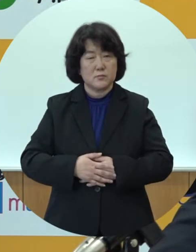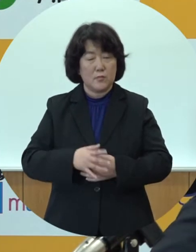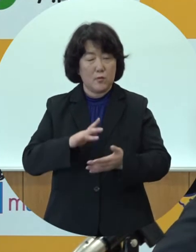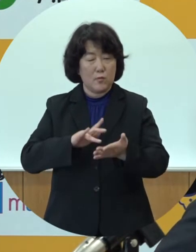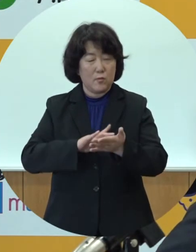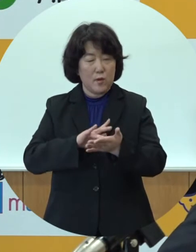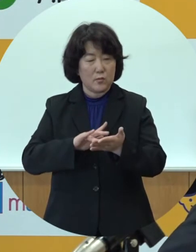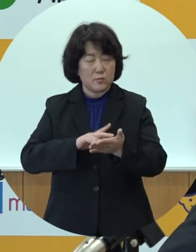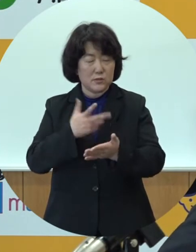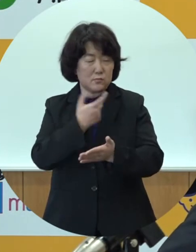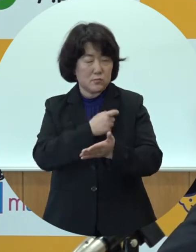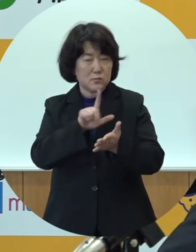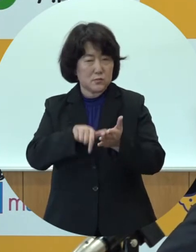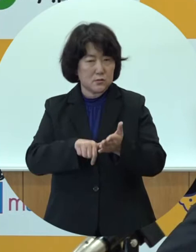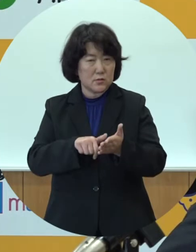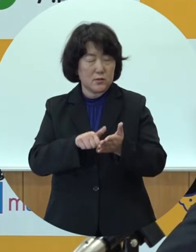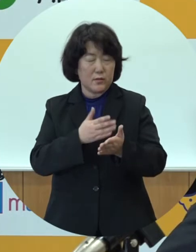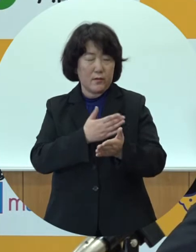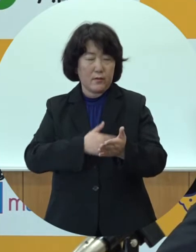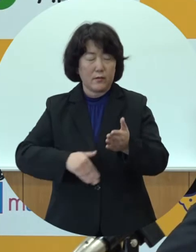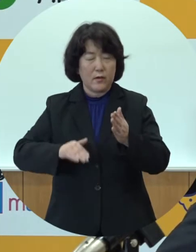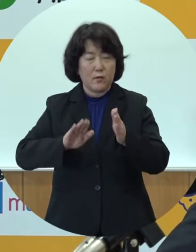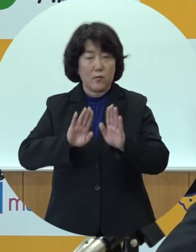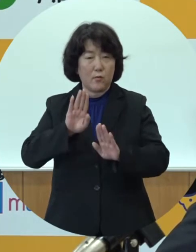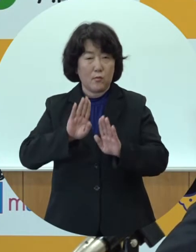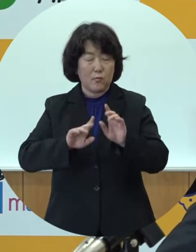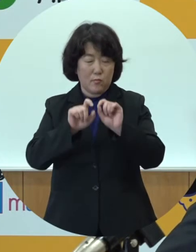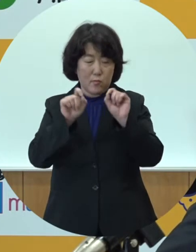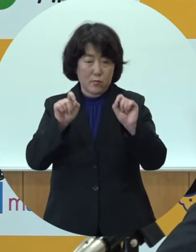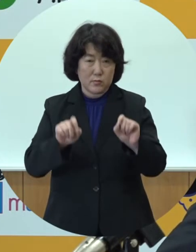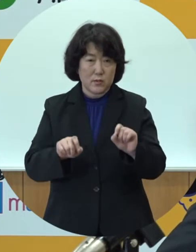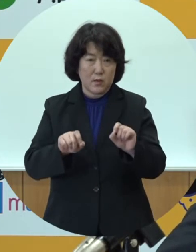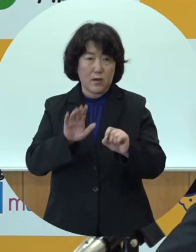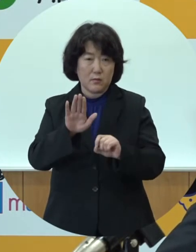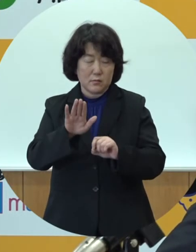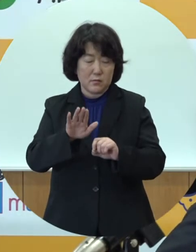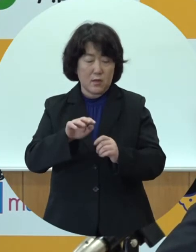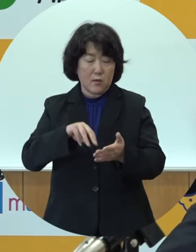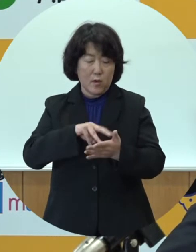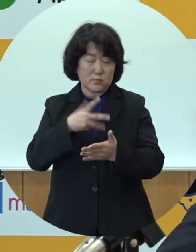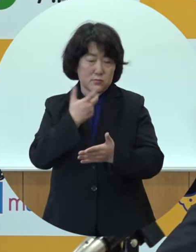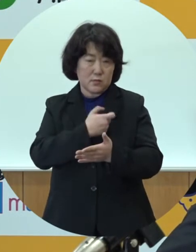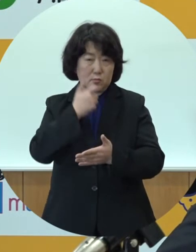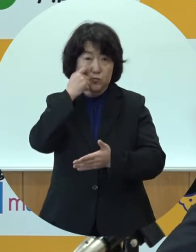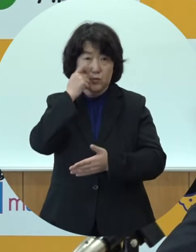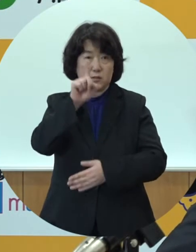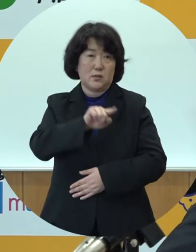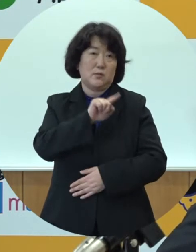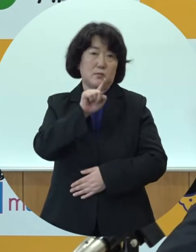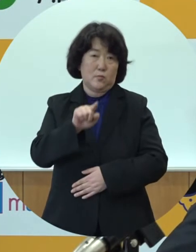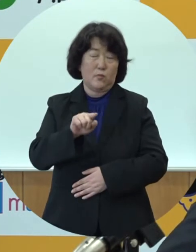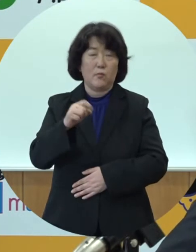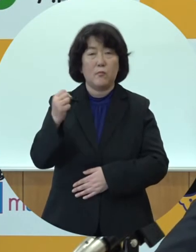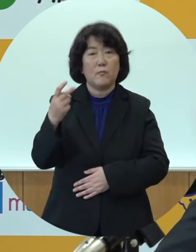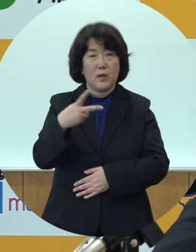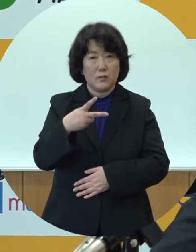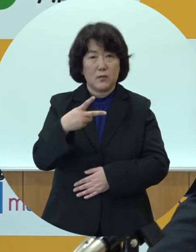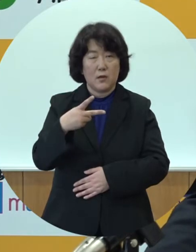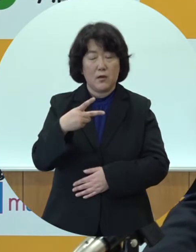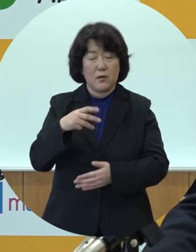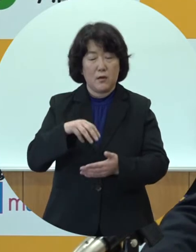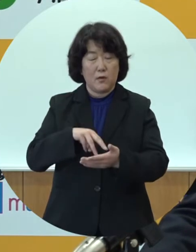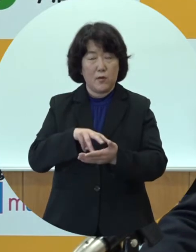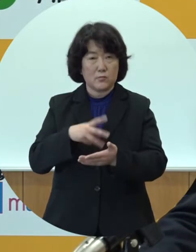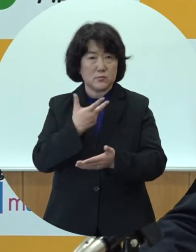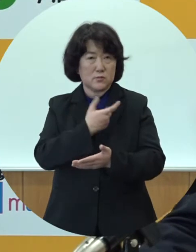の健康上の理由等によりワクチン接種を受けられない方、あるいはワクチン